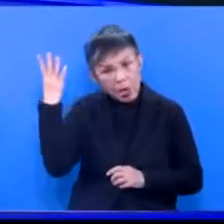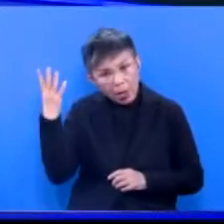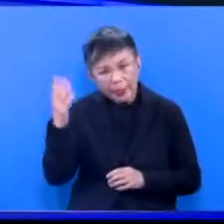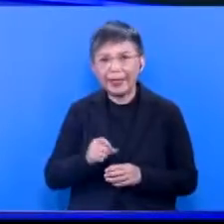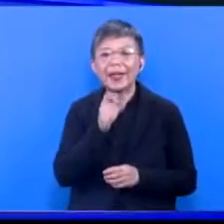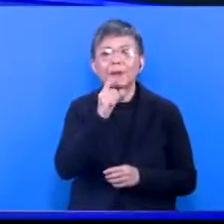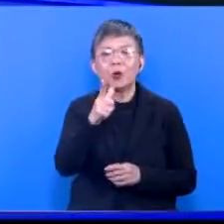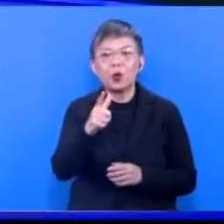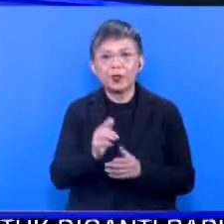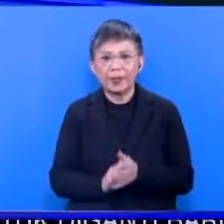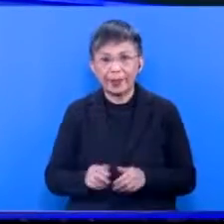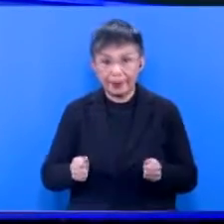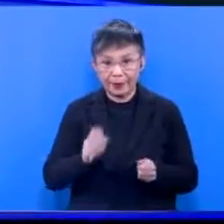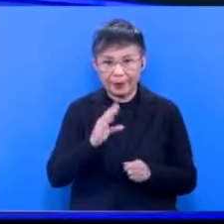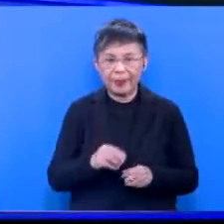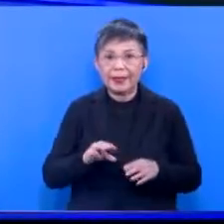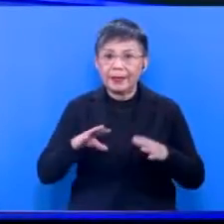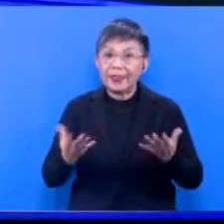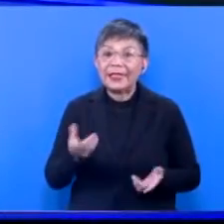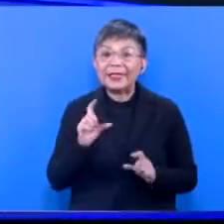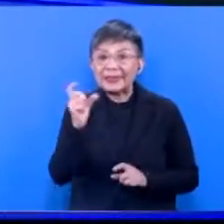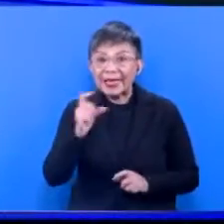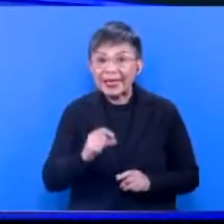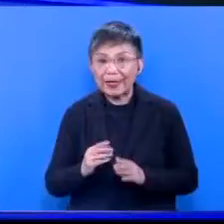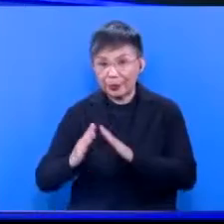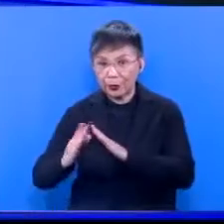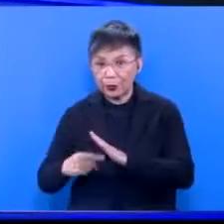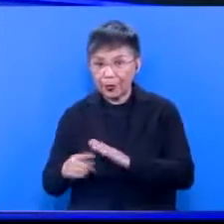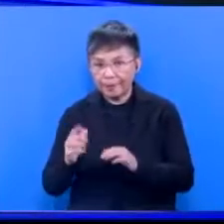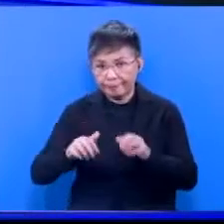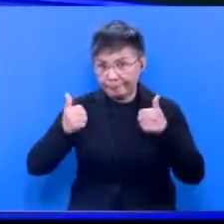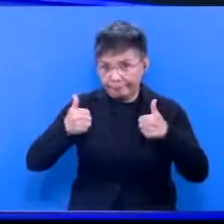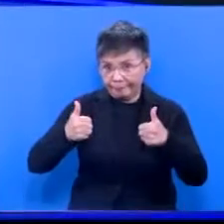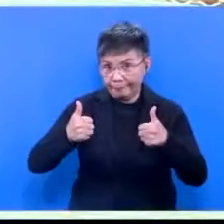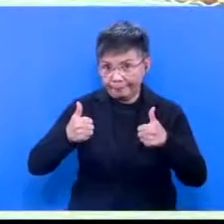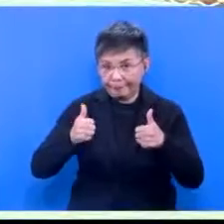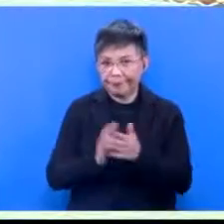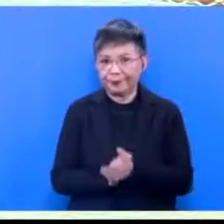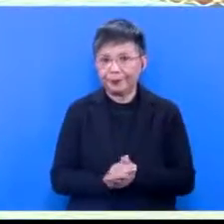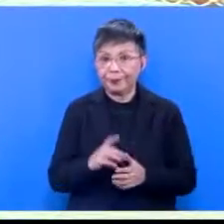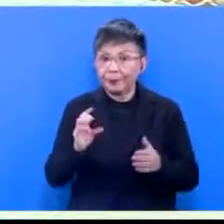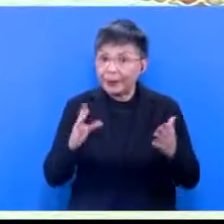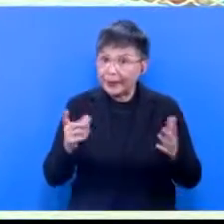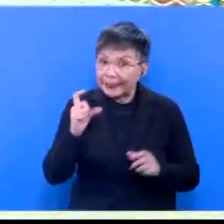Berikut laporan khas redaksi, tips menjalani isolasi mandiri yang optimal.